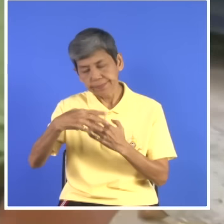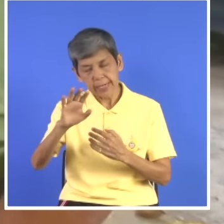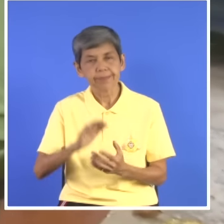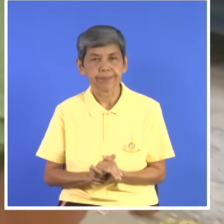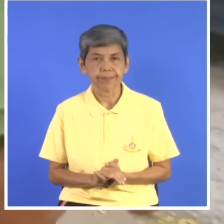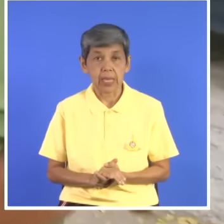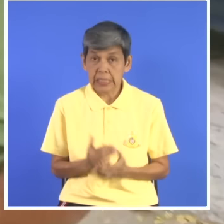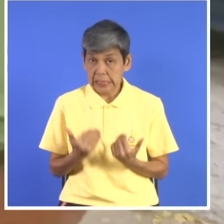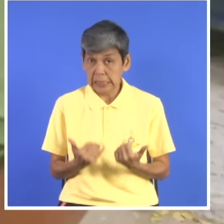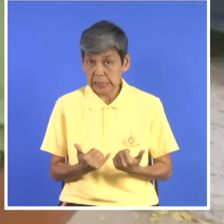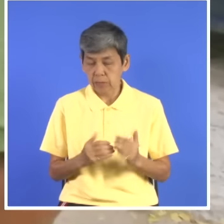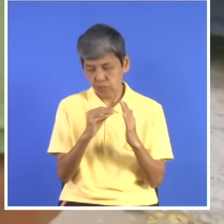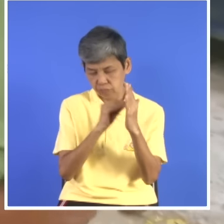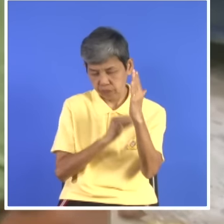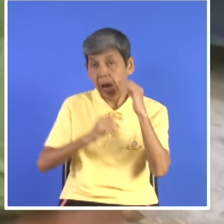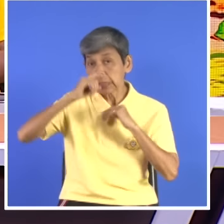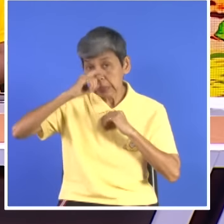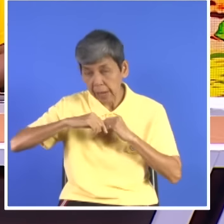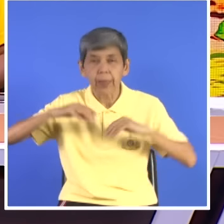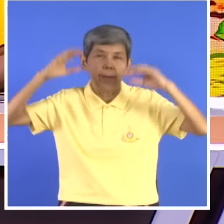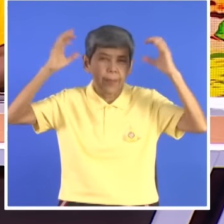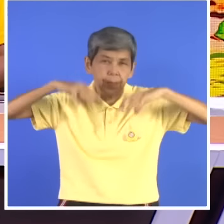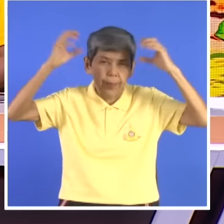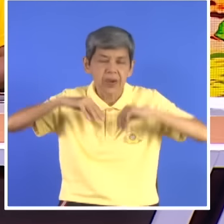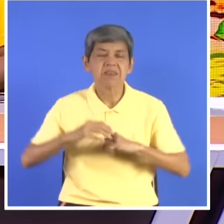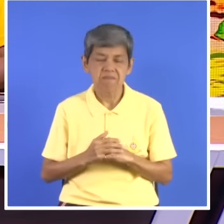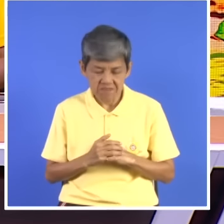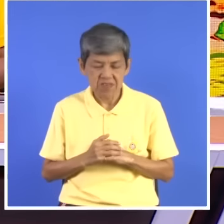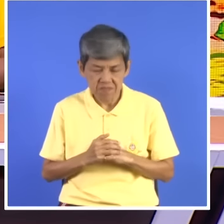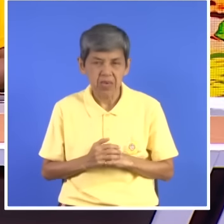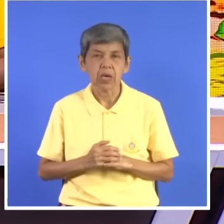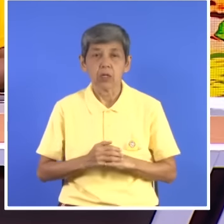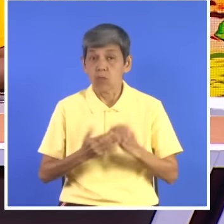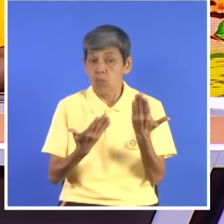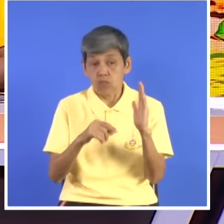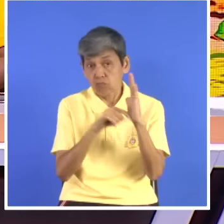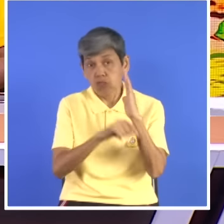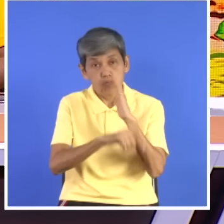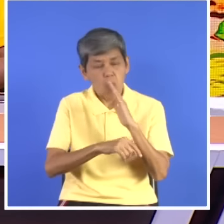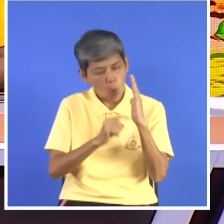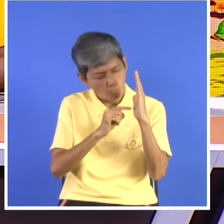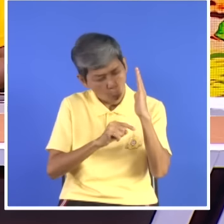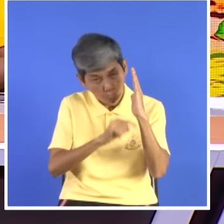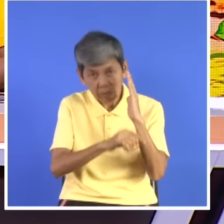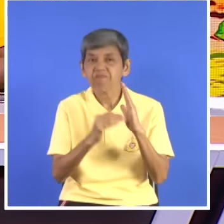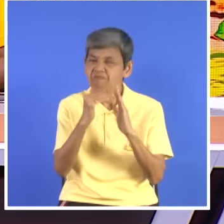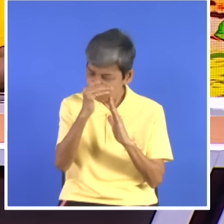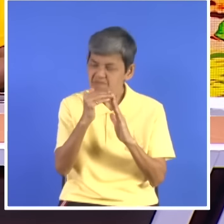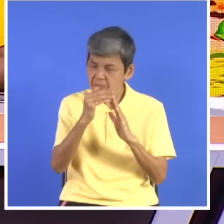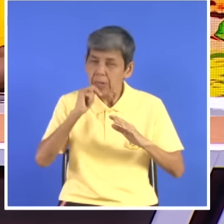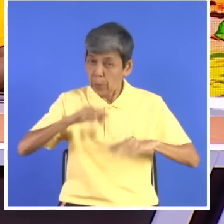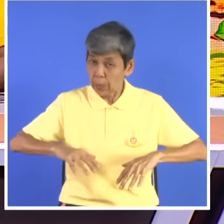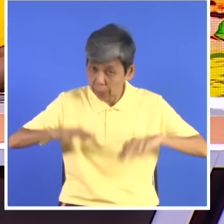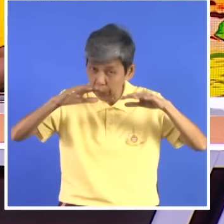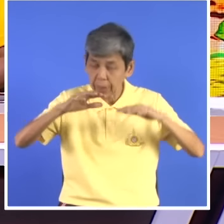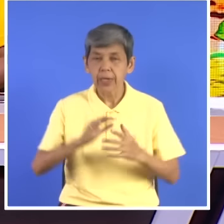ในระยะนี้หลายจังหวัดในประเทศไทยเราเนี่ยฝนตกลงมาอย่างหนักนะครับทั้งภาคตะวันออกเนี่ยแทบทุกจังหวัดเลยภาคเหนือเนี่ยก็ท่วมนะฮะโดยเฉพาะที่